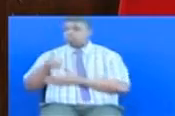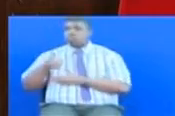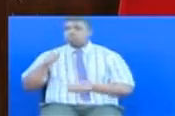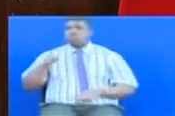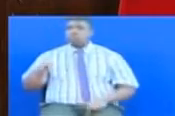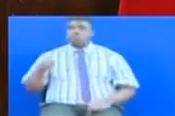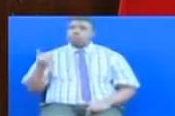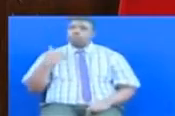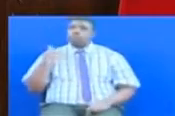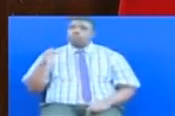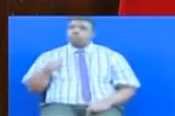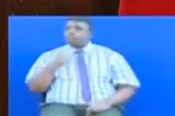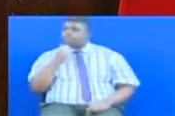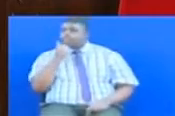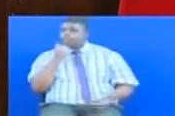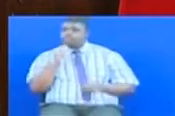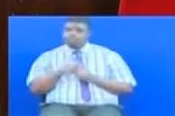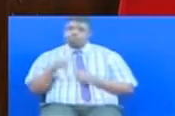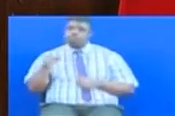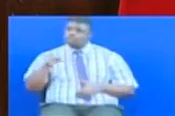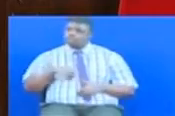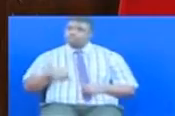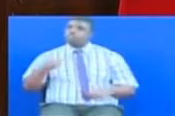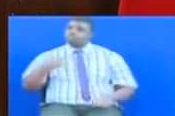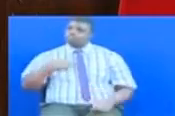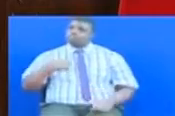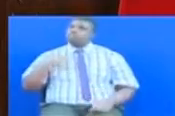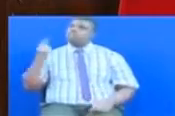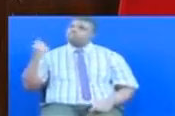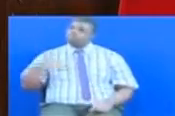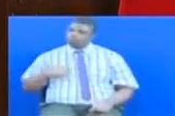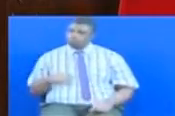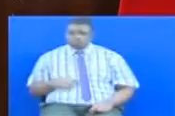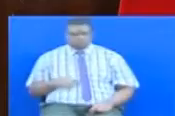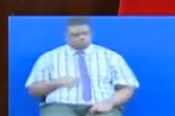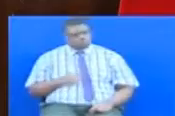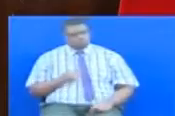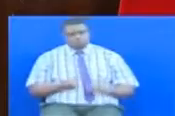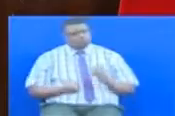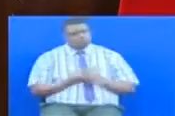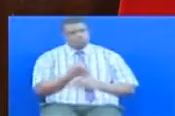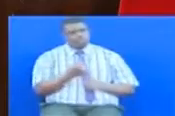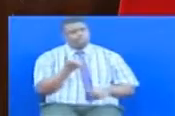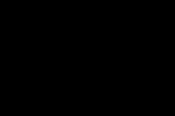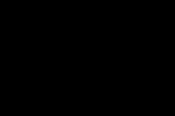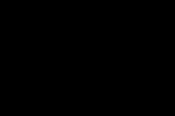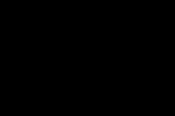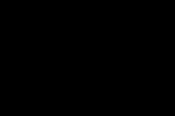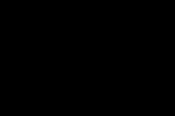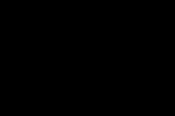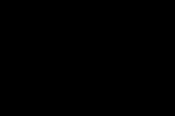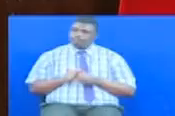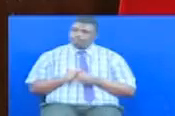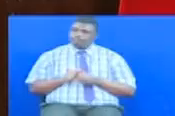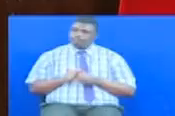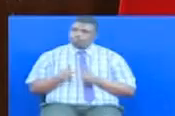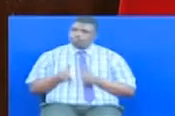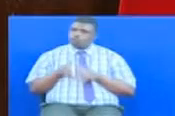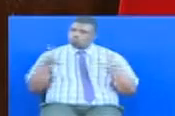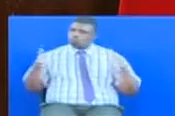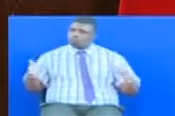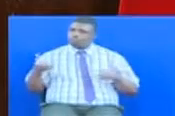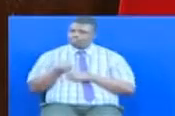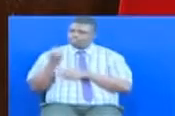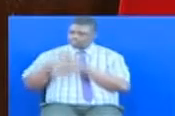kuambia jamani kwa masuala ya ardhi mimi nipo. Haijawahi kutokea. Manake ni kwamba kuna reform kubwa imefanyika ndani